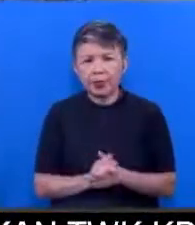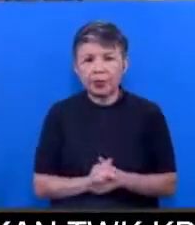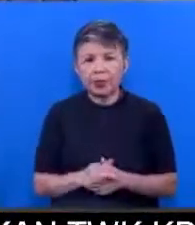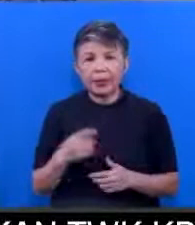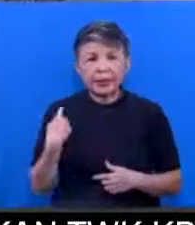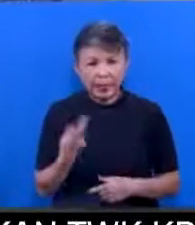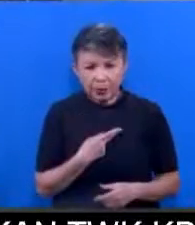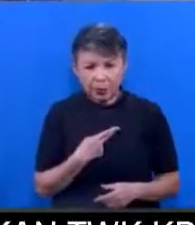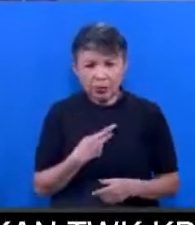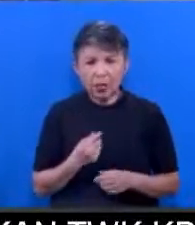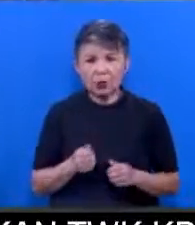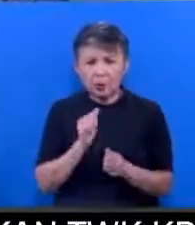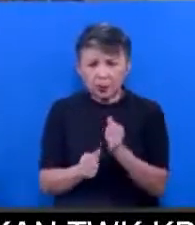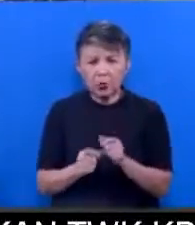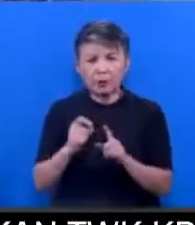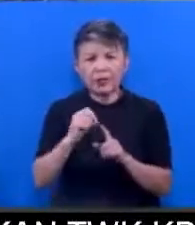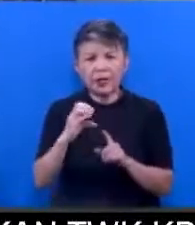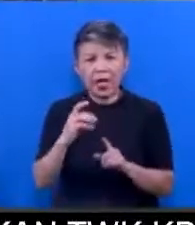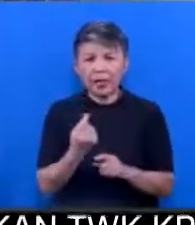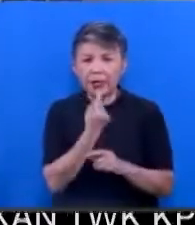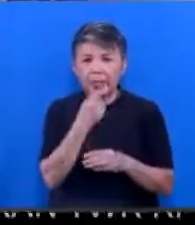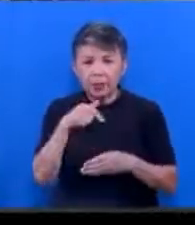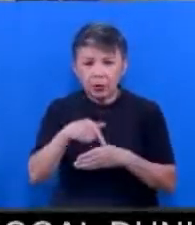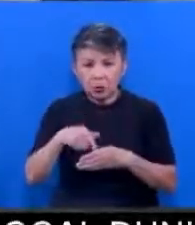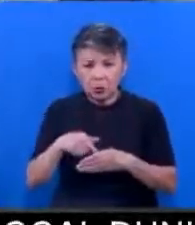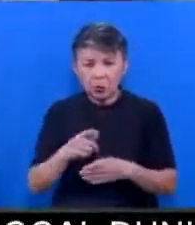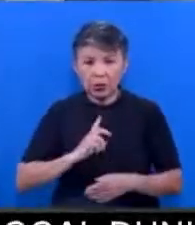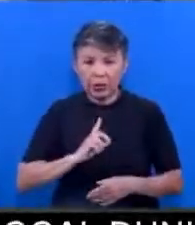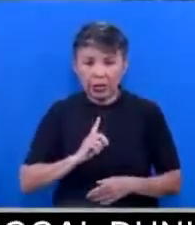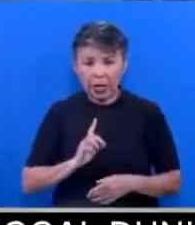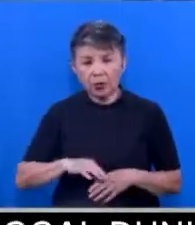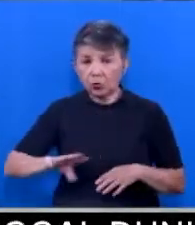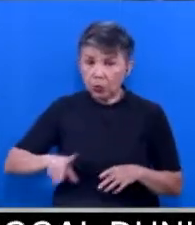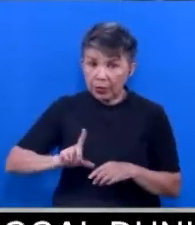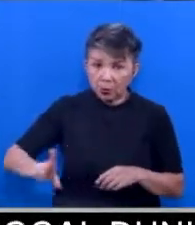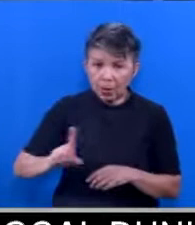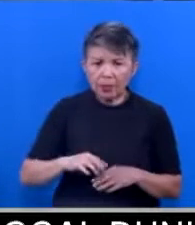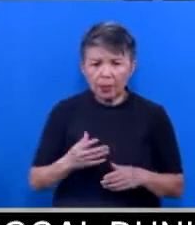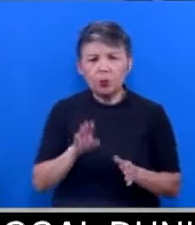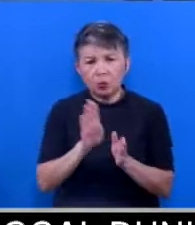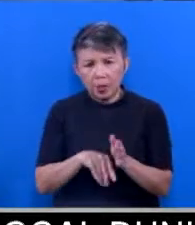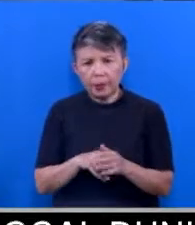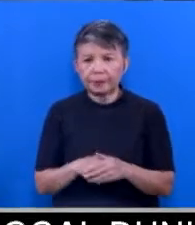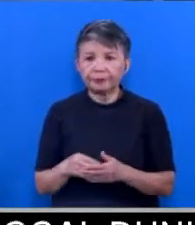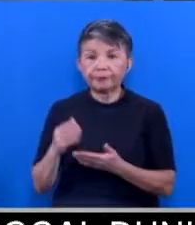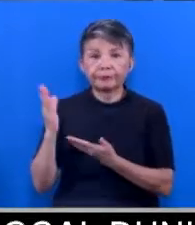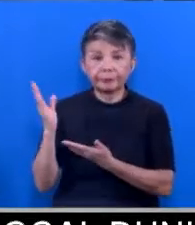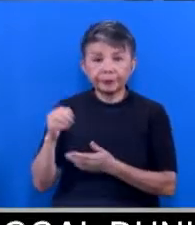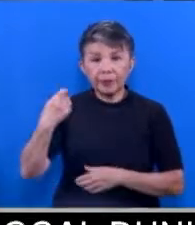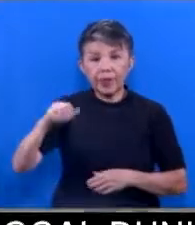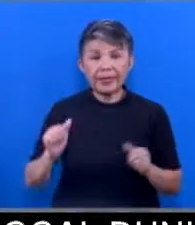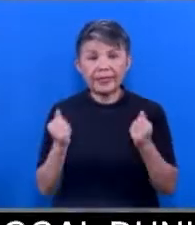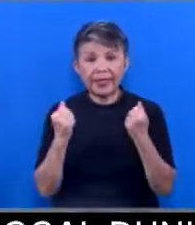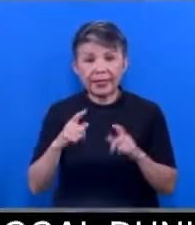kami-kami ini yang memang sering untuk melakukan PCR dan swab antigen buat diri sendiri sama buat lingkungan itu. Dikutip dari siaran pers Kementerian